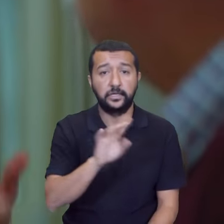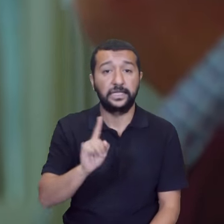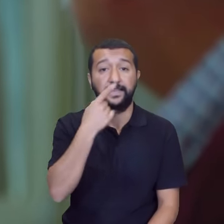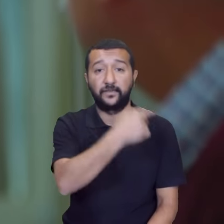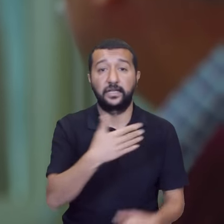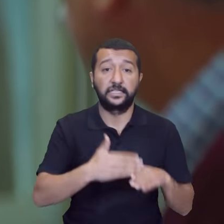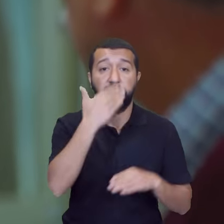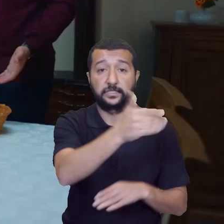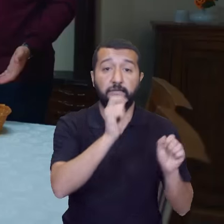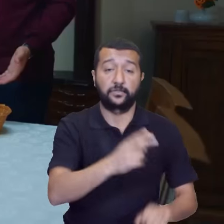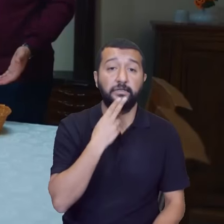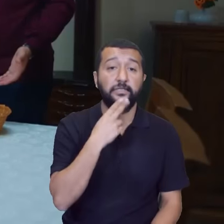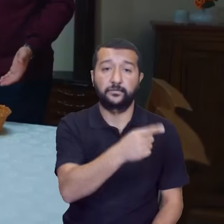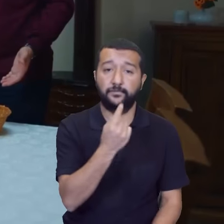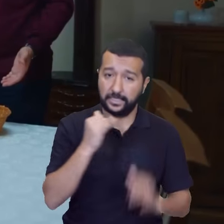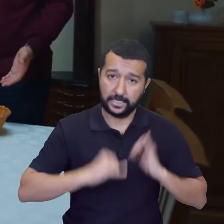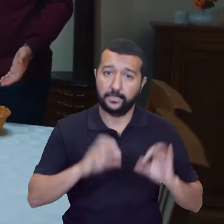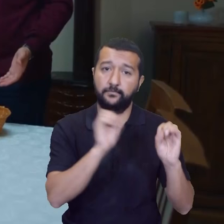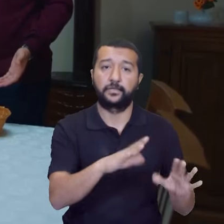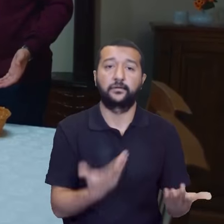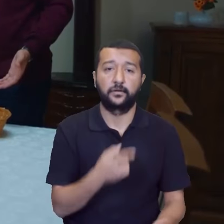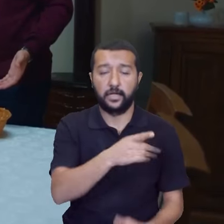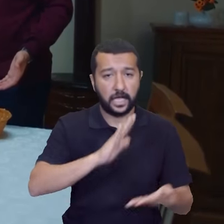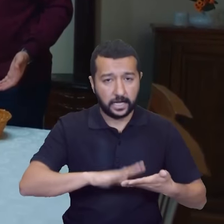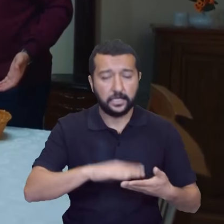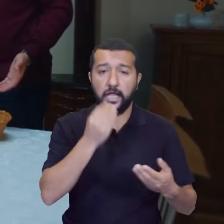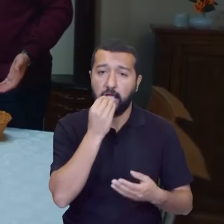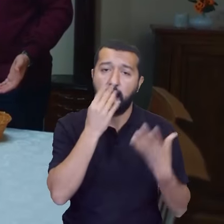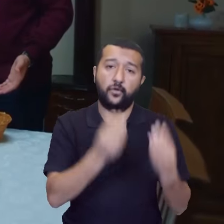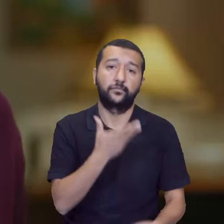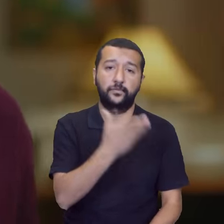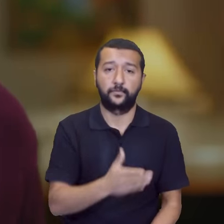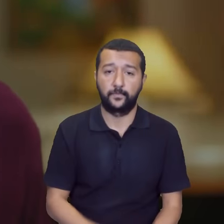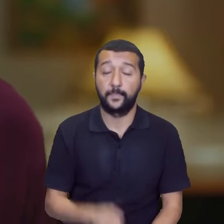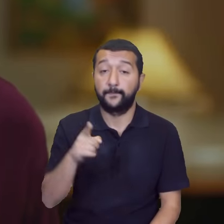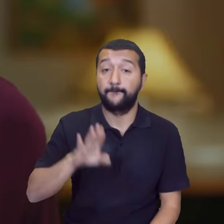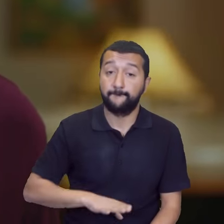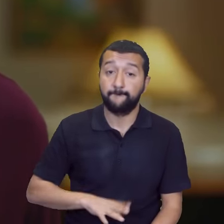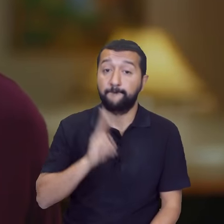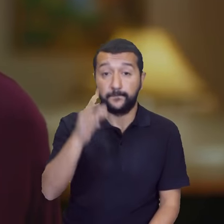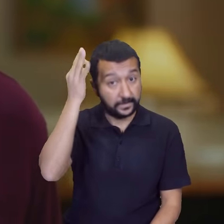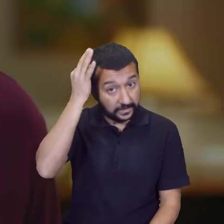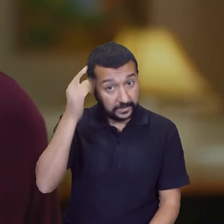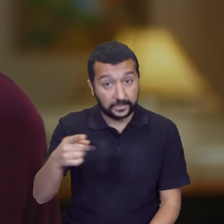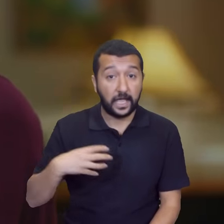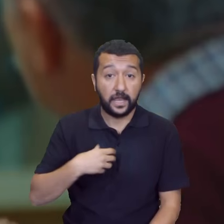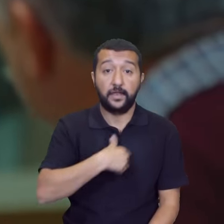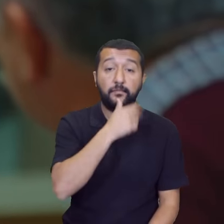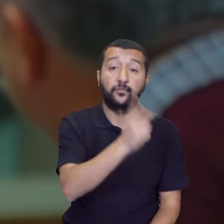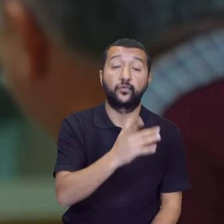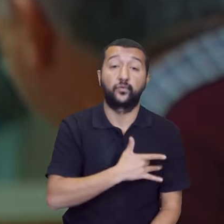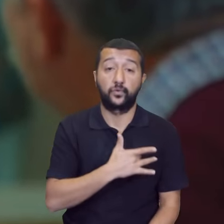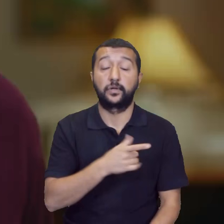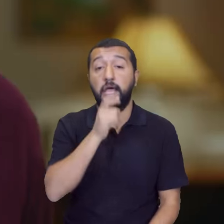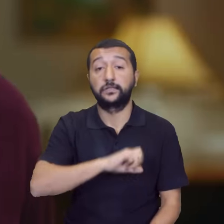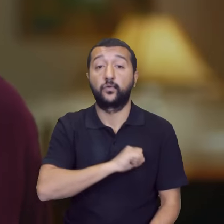yılın başında bir dışarı çıkıyor kız. Bence biraz rahat bırakalım. Arkadaşlarıyla yemek yiyormuş işte. Evladın saçının teli annenin babanın